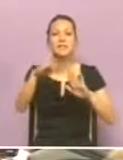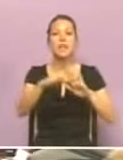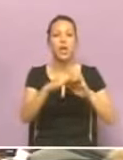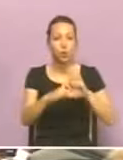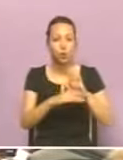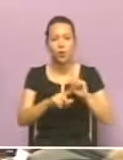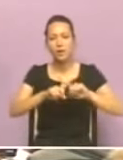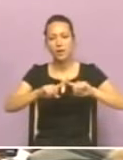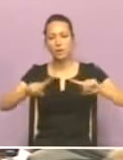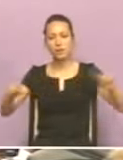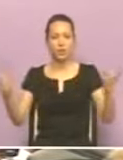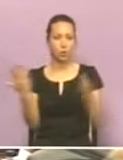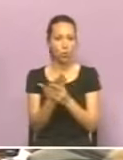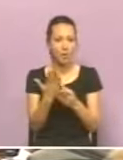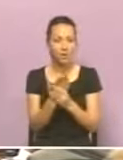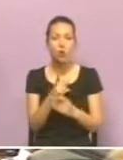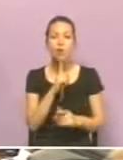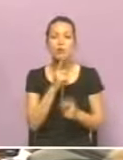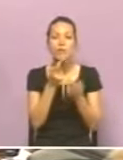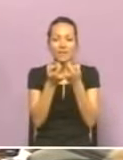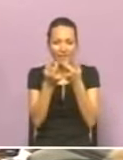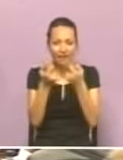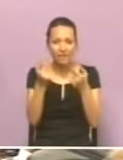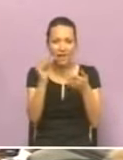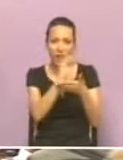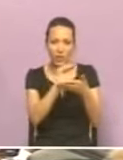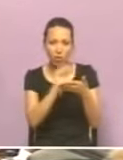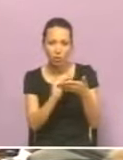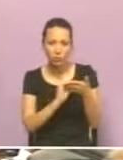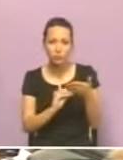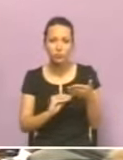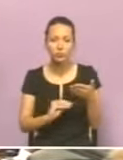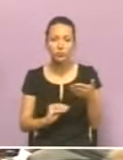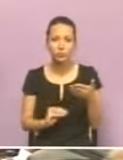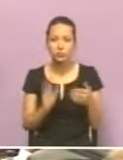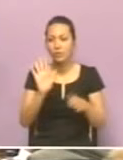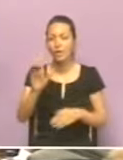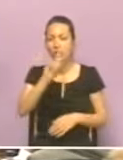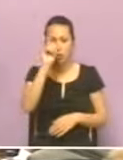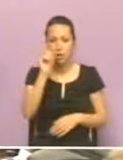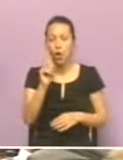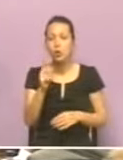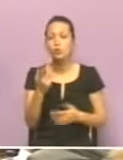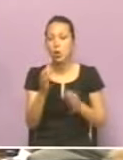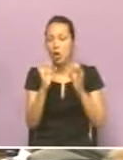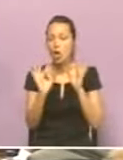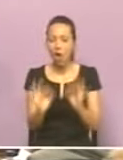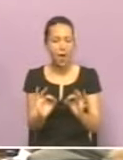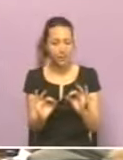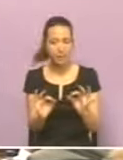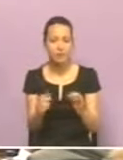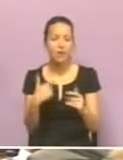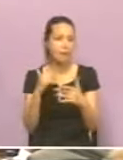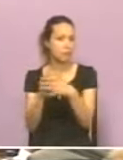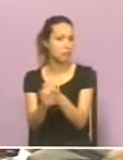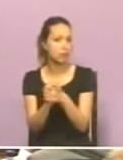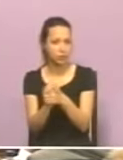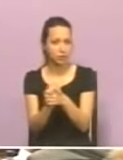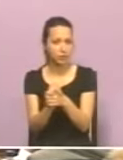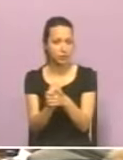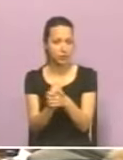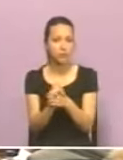druga dokumenta koja će vrlo detaljno razraditi mnoge od vaših pitanja koje su logični i prirodni da vas zanima i ja pozdravljam da